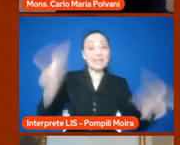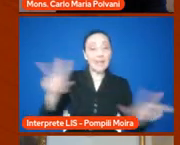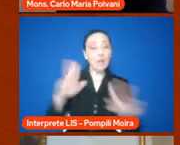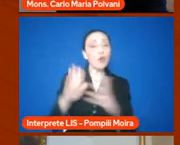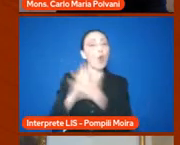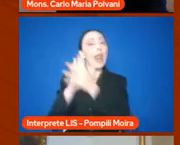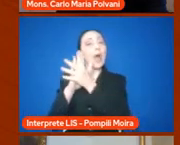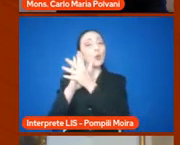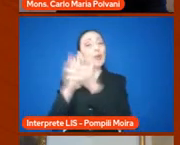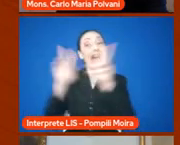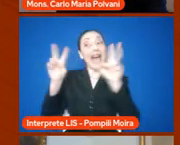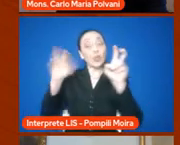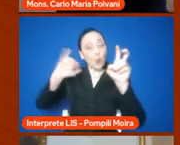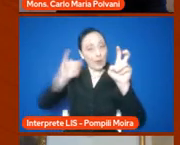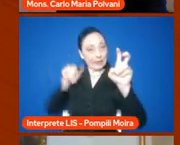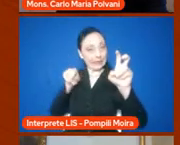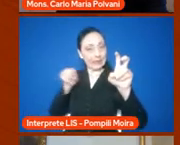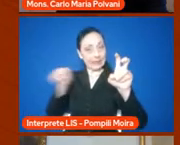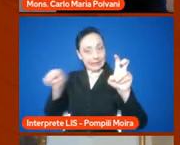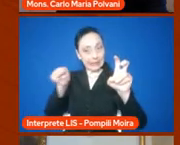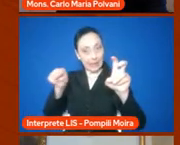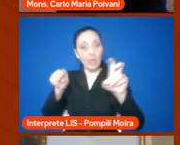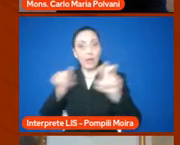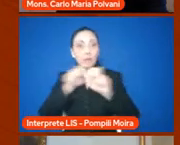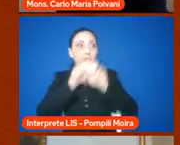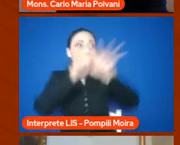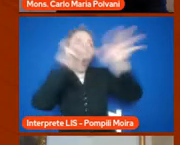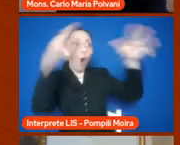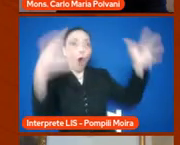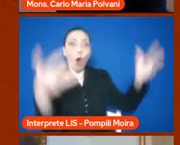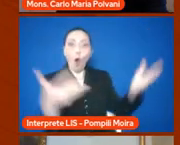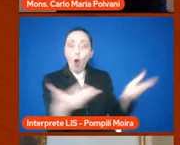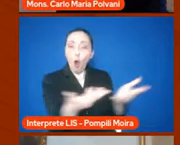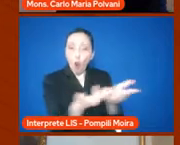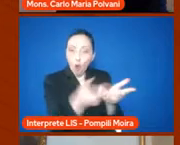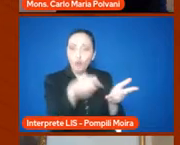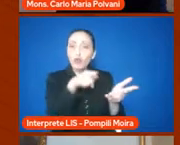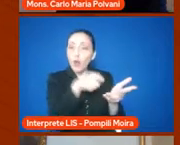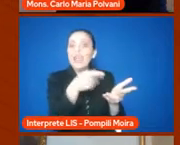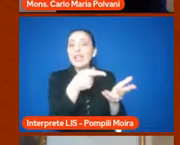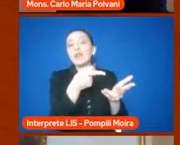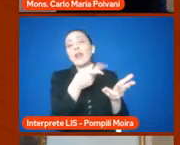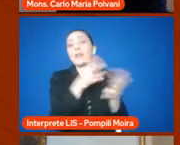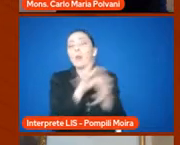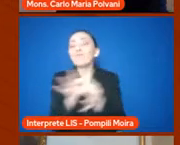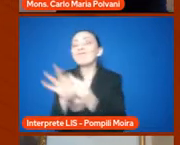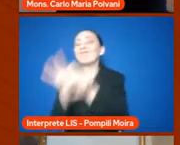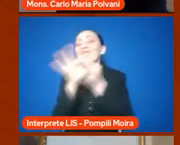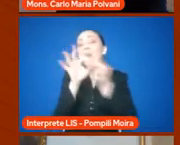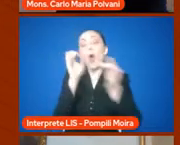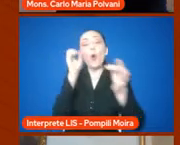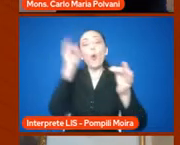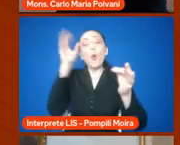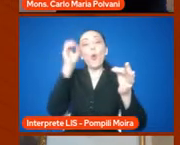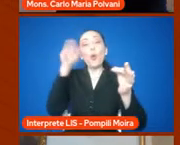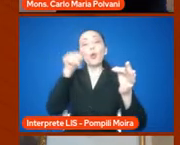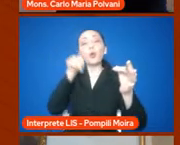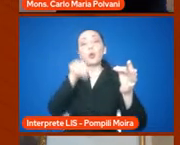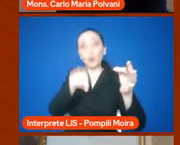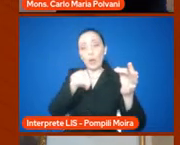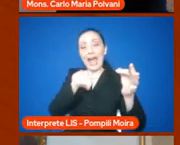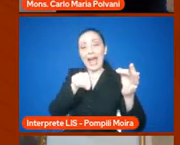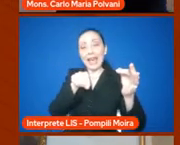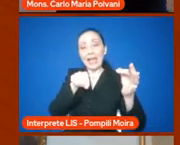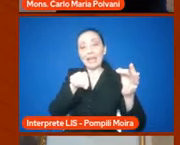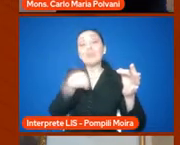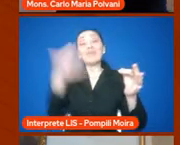si è diffuso nel mondo, generando finalmente quella comunione culturale che era sempre mancata all'ambientalismo. Siamo anche